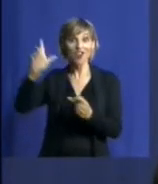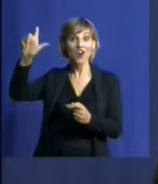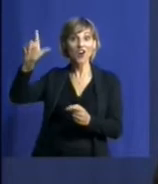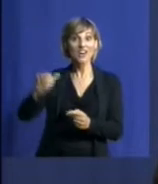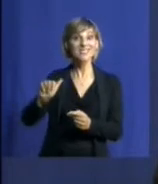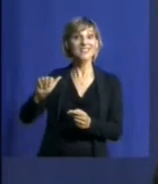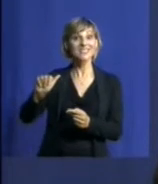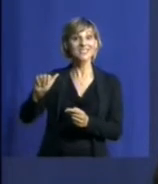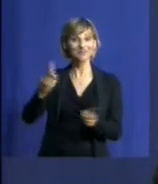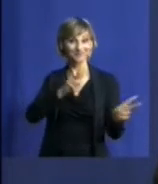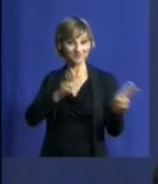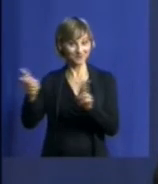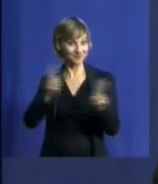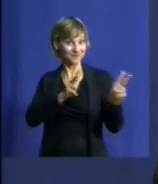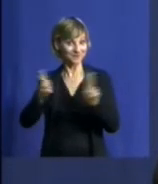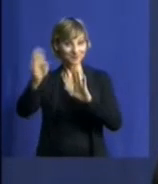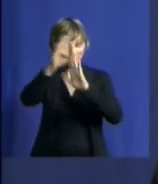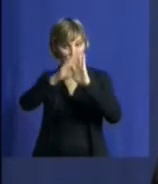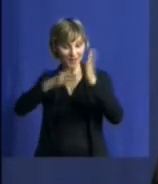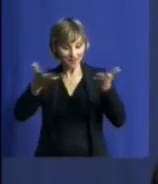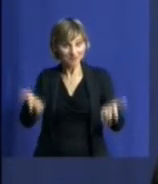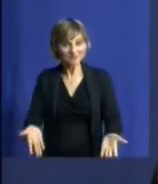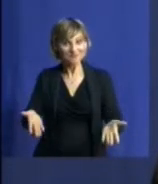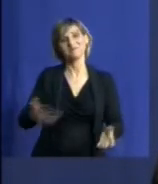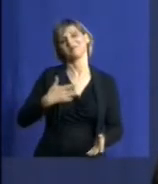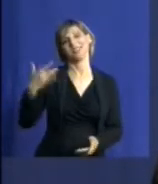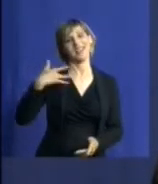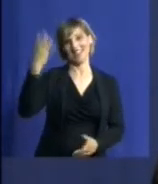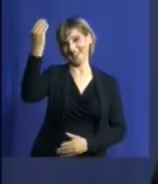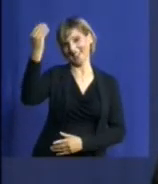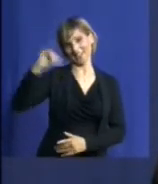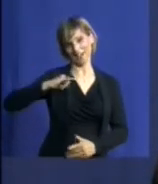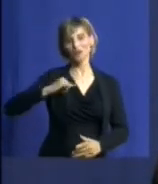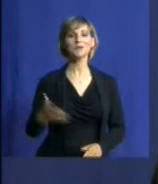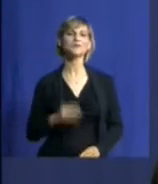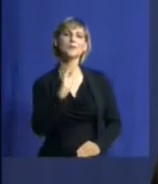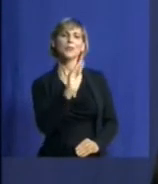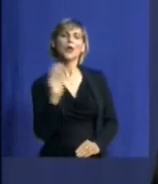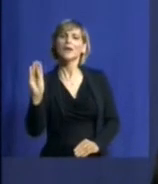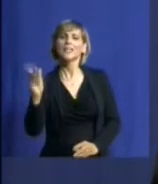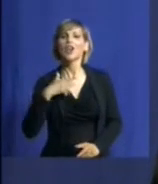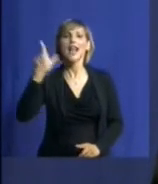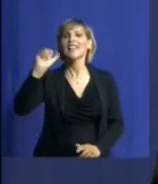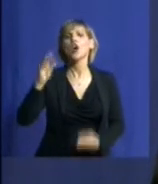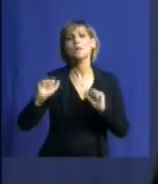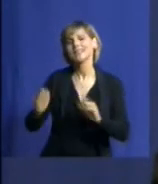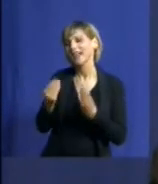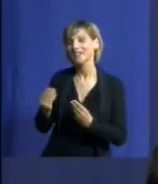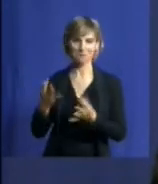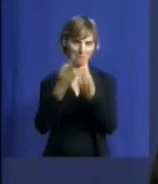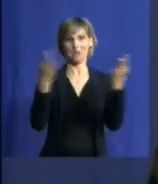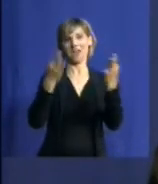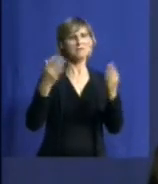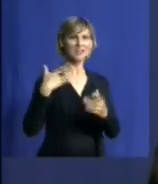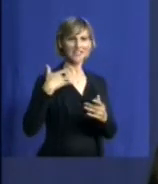questa trasmissione in lingua dei segni, quindi ringraziamo sempre l'ENS di Ragusa. Lia, allora intanto come stai?